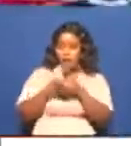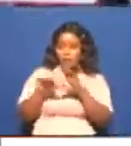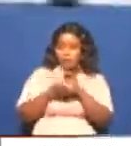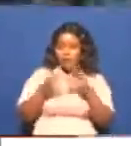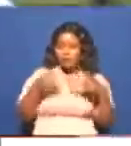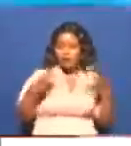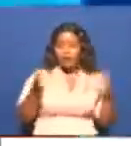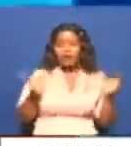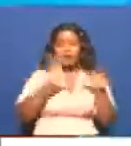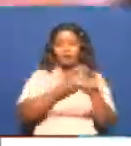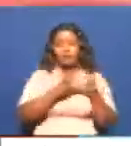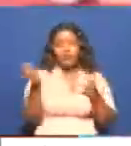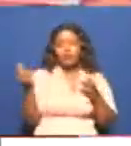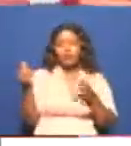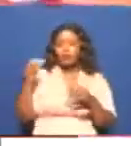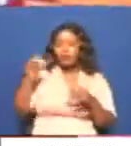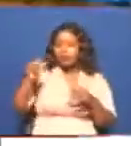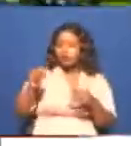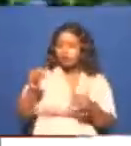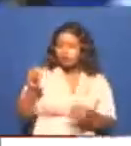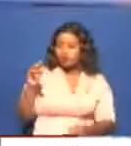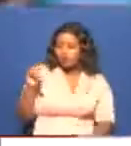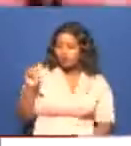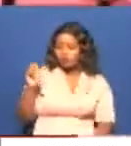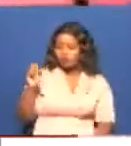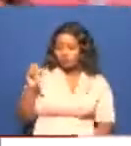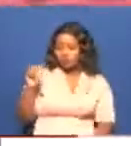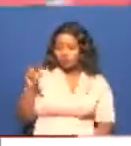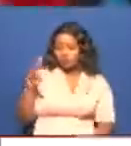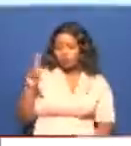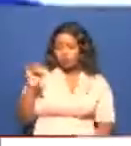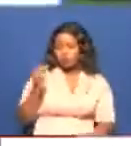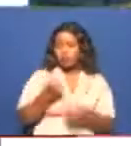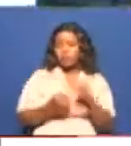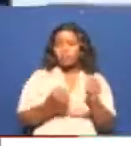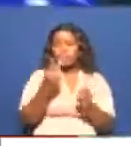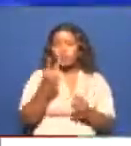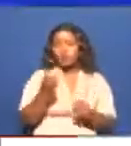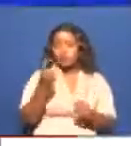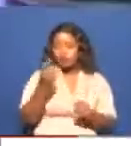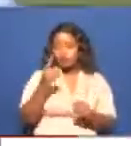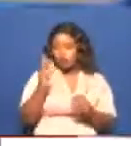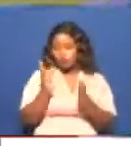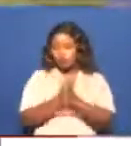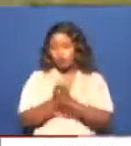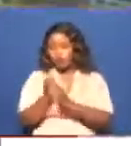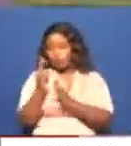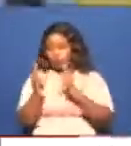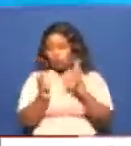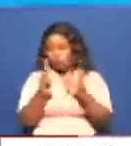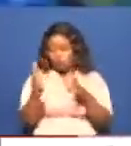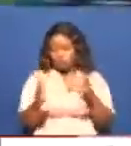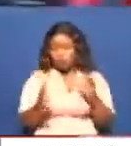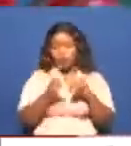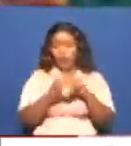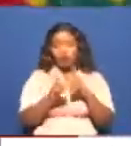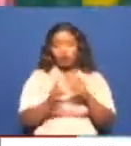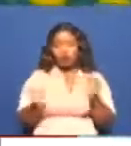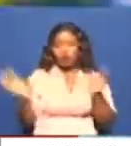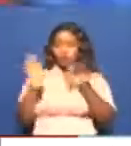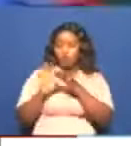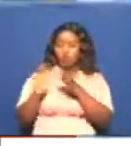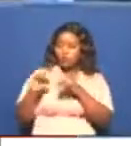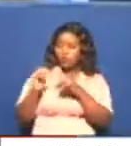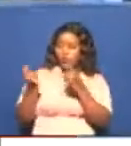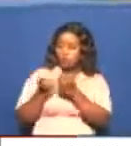ya Saudi Arabia kwa msimu wa mwaka 2021 na 2022. Kipkorir amejiunga na timu hiyo ya Saudi Arabia kutoka mabingwa wa